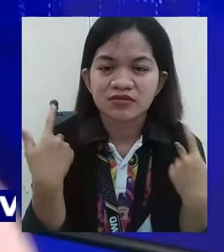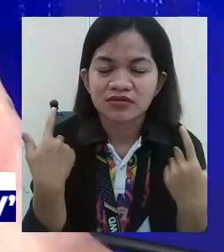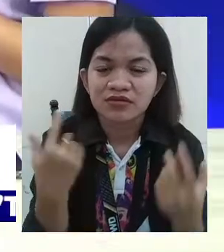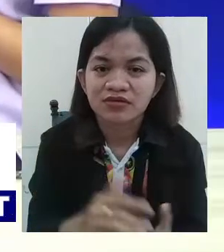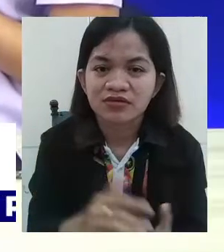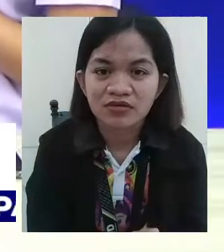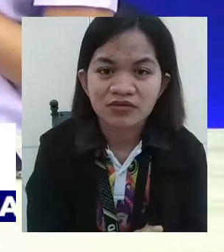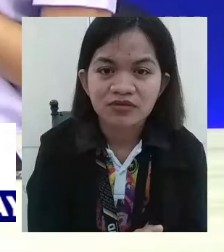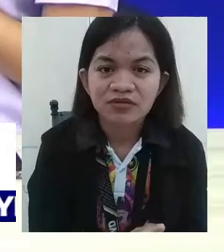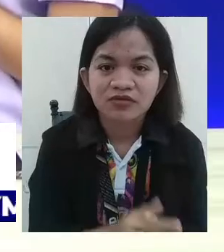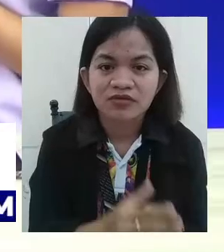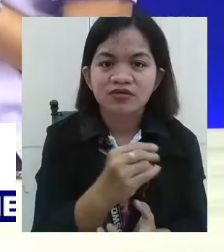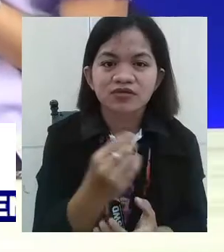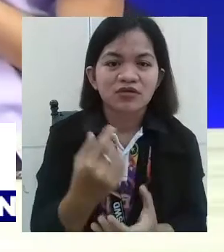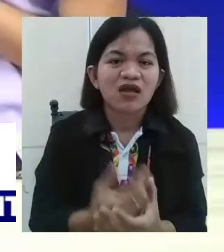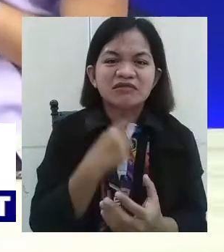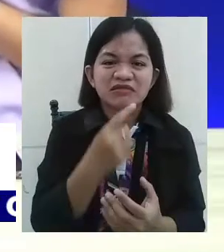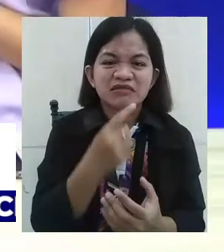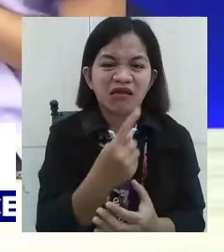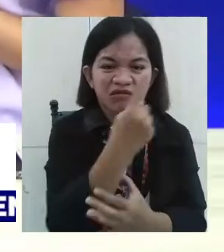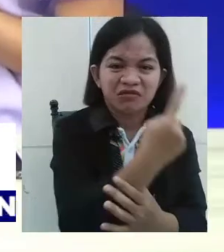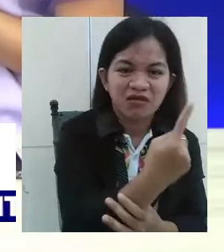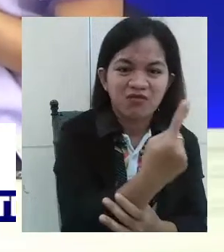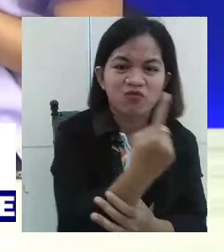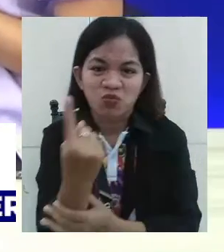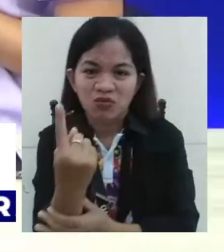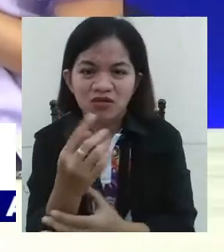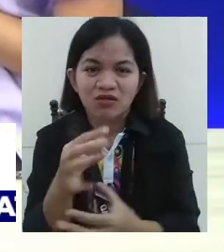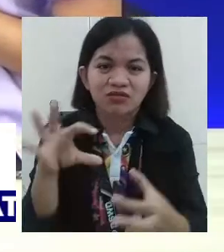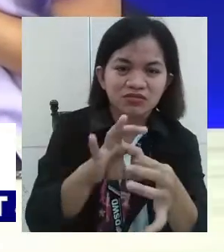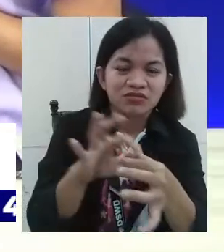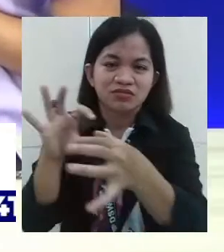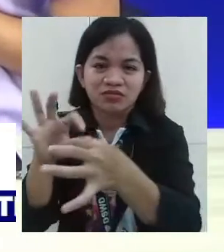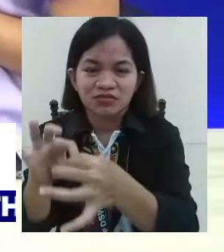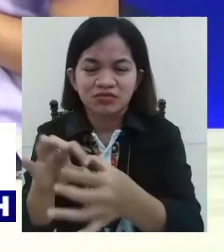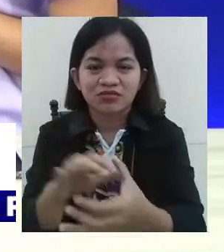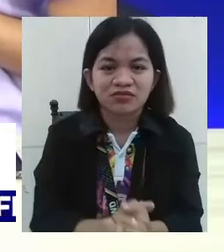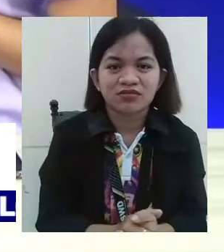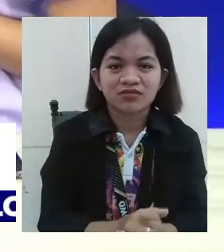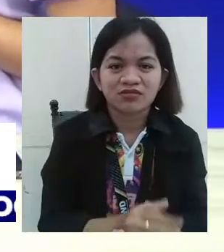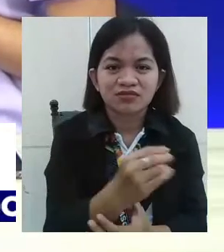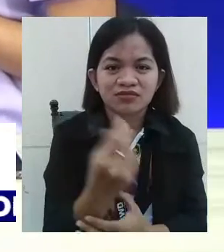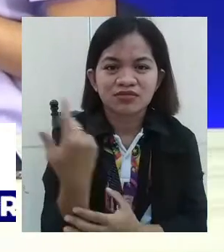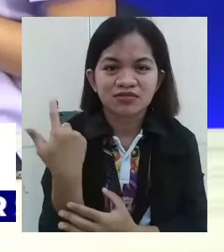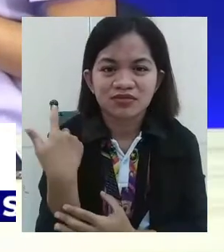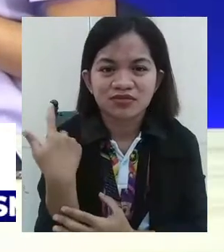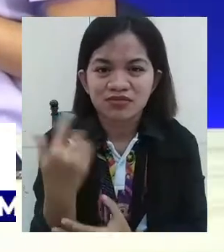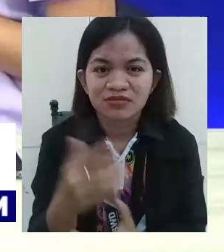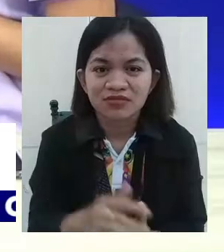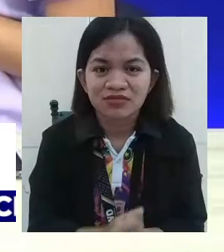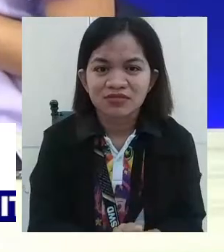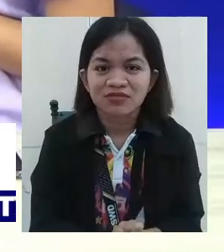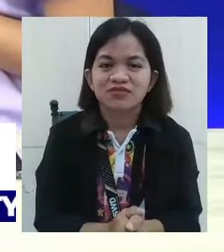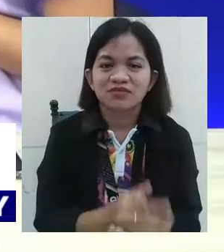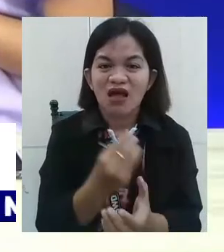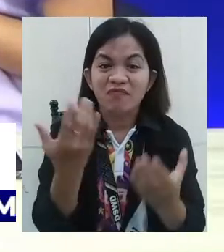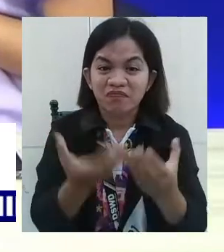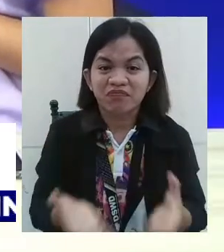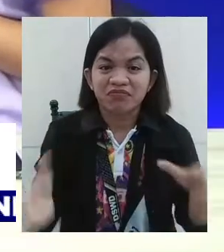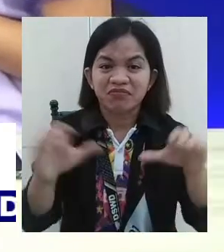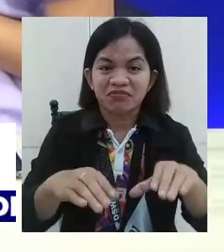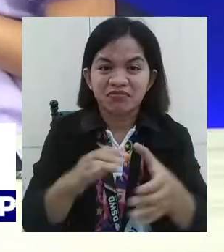naman pwede sa isa. Halimbawa, yes. Halimbawa po yung hamon na kinakaharap ng ating mga deaf